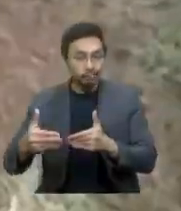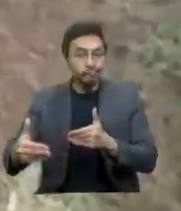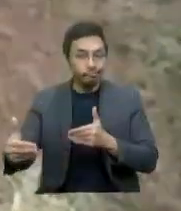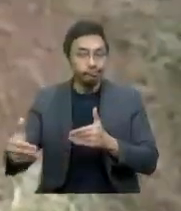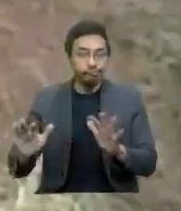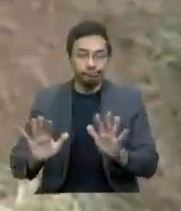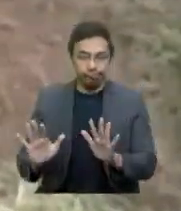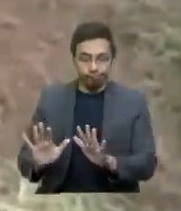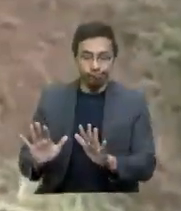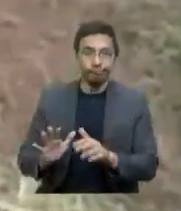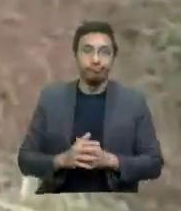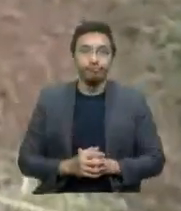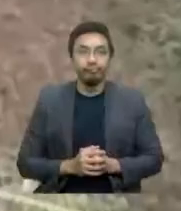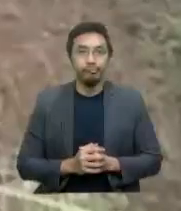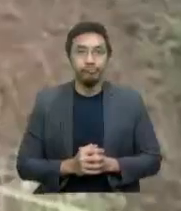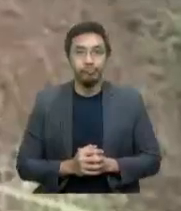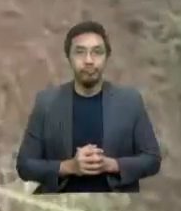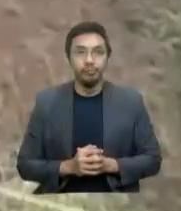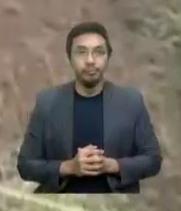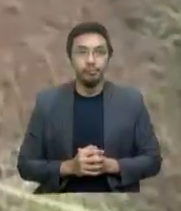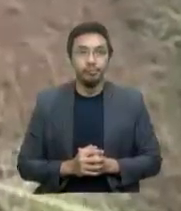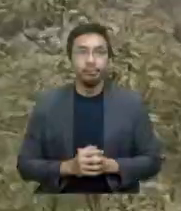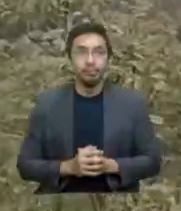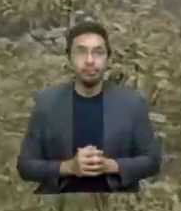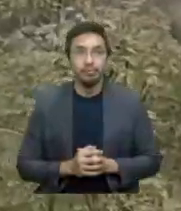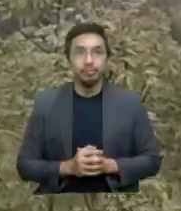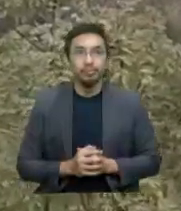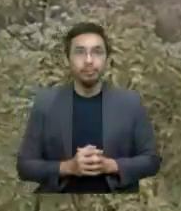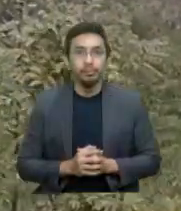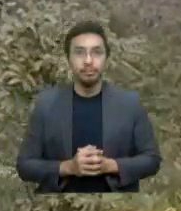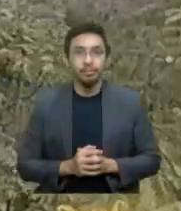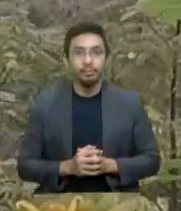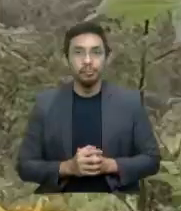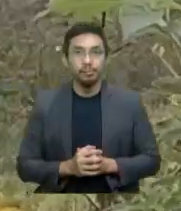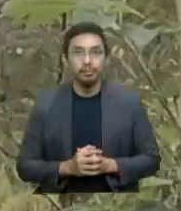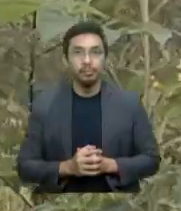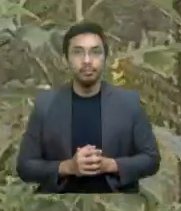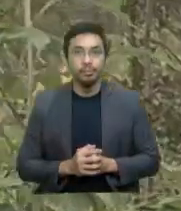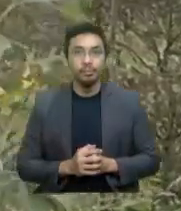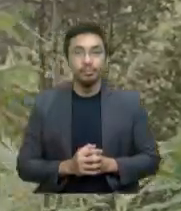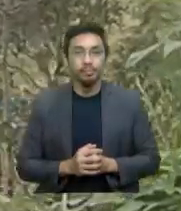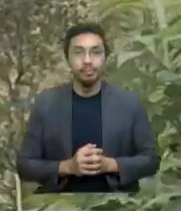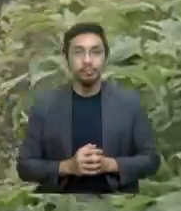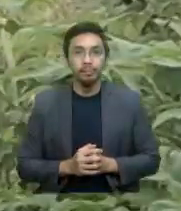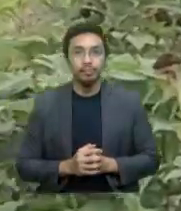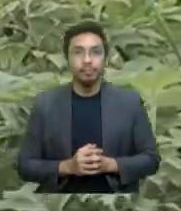Dari Probolinggo, Jawa Timur, Hana Purwadi, iNews, melaporkan.